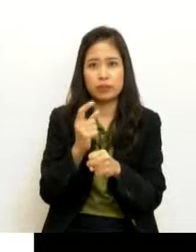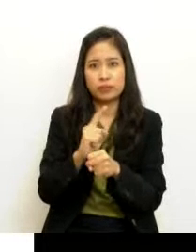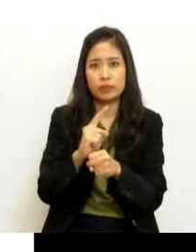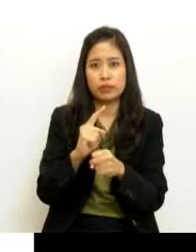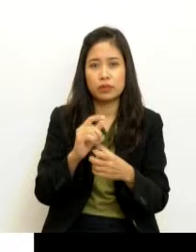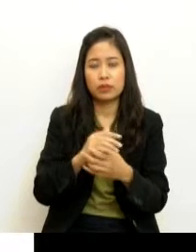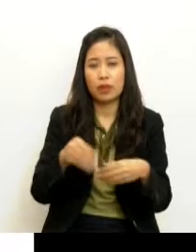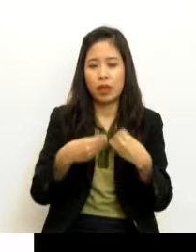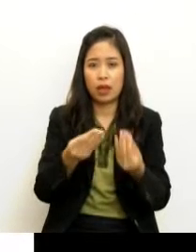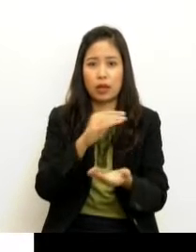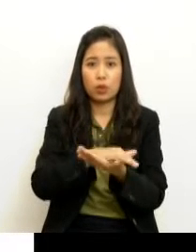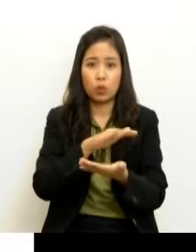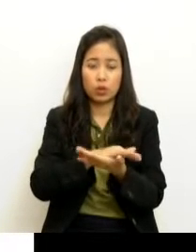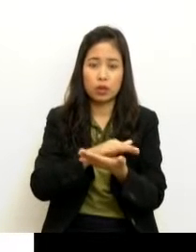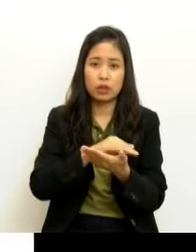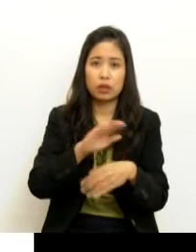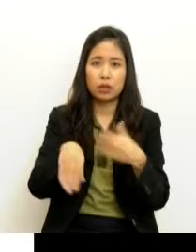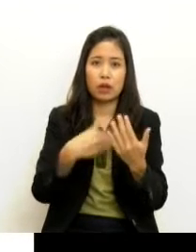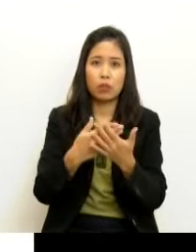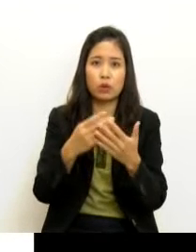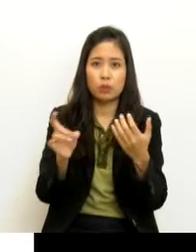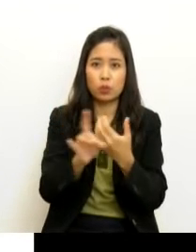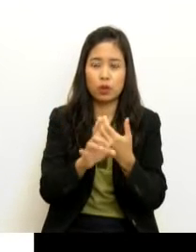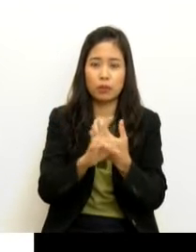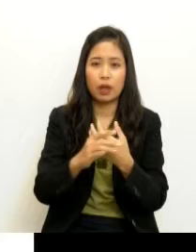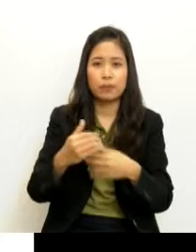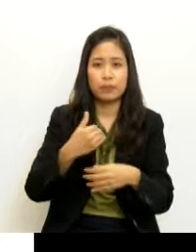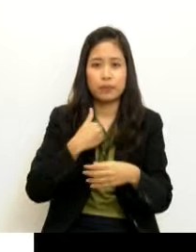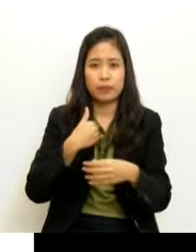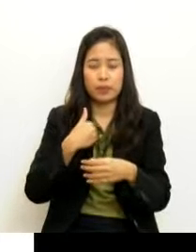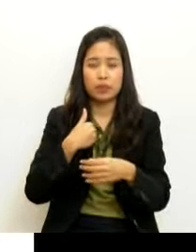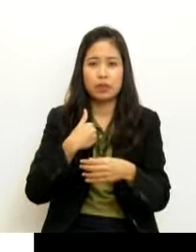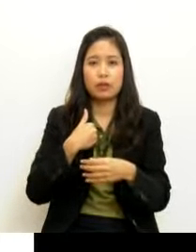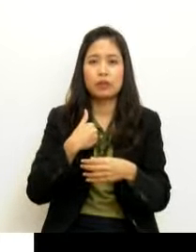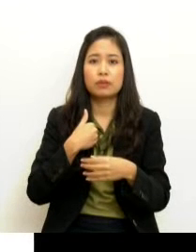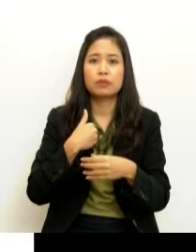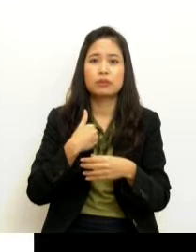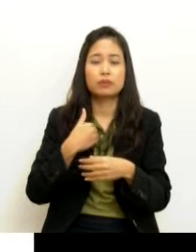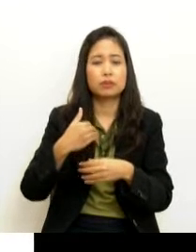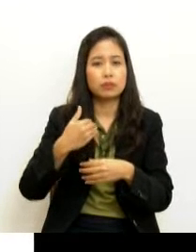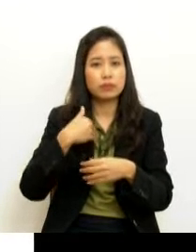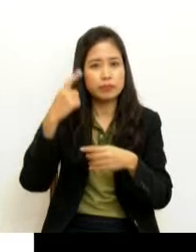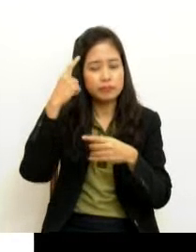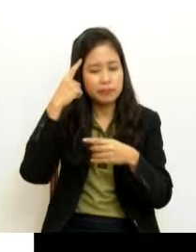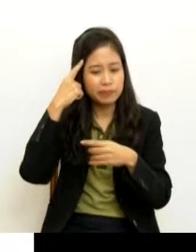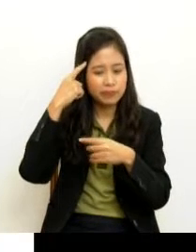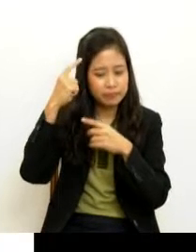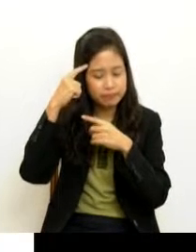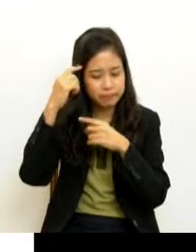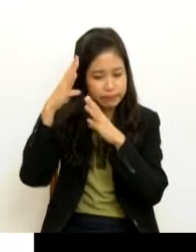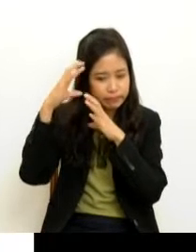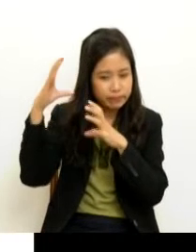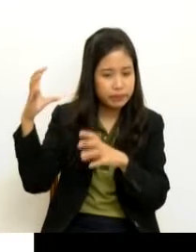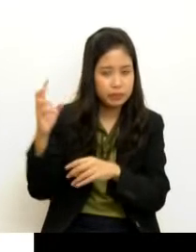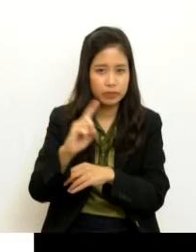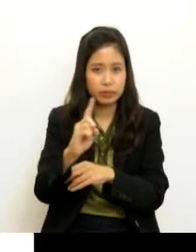1คือโรงเรียนที่สร้างโรงเรียนคุณภาพให้ชุมชนก่อนก็แล้วกันนะครับตรงนี้เจตนารมณ์ก็คือเราจะดูที่ภูมิศาสต